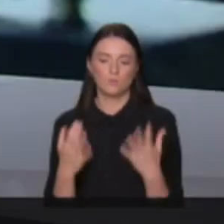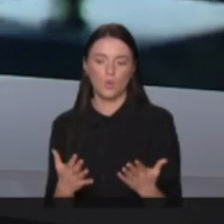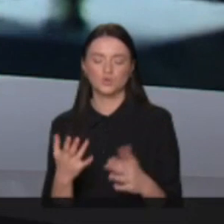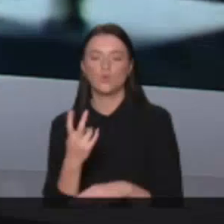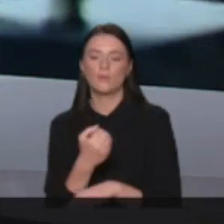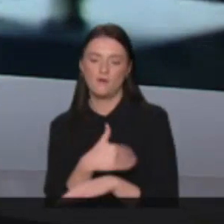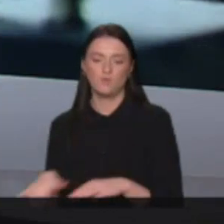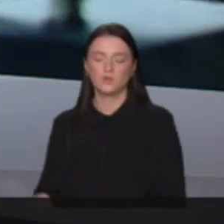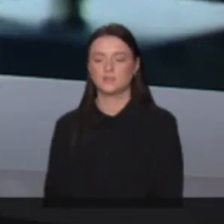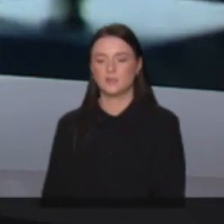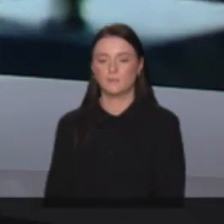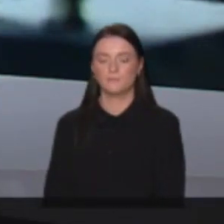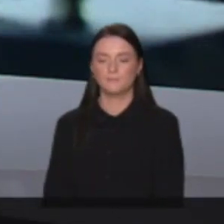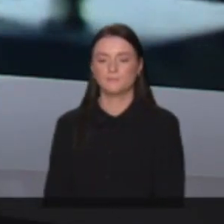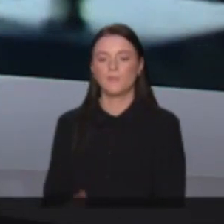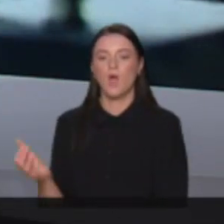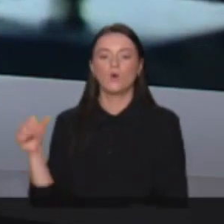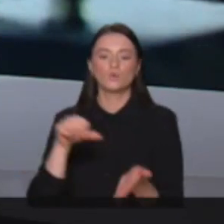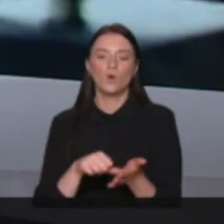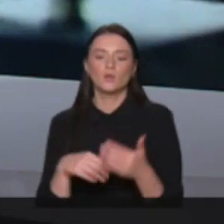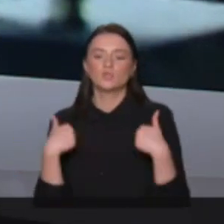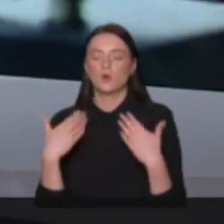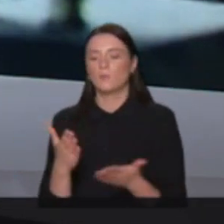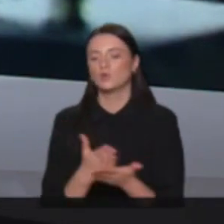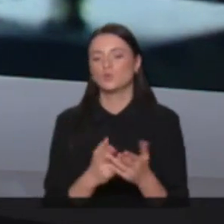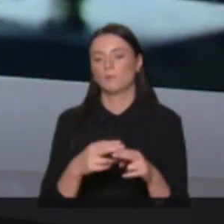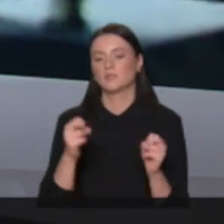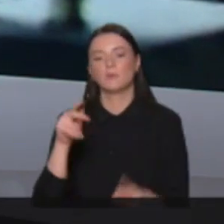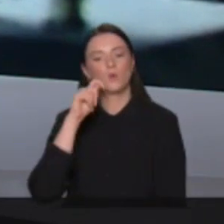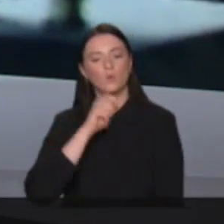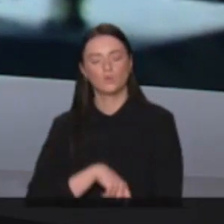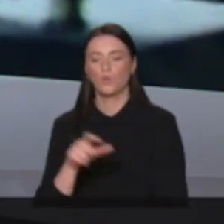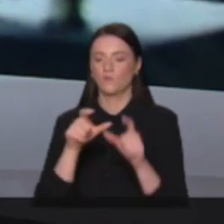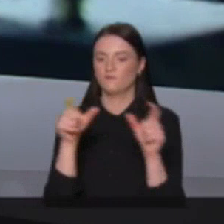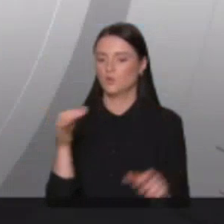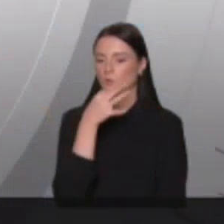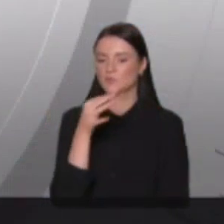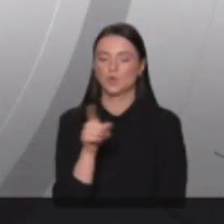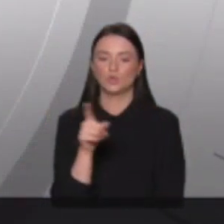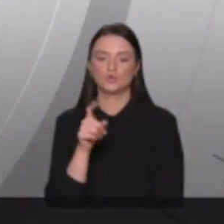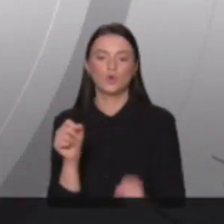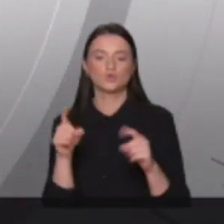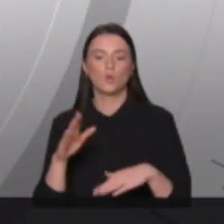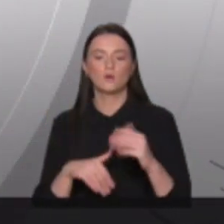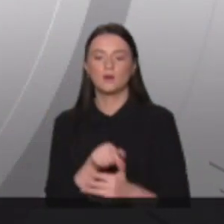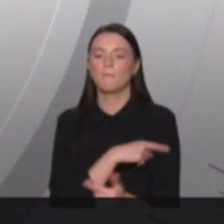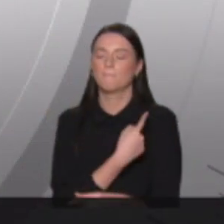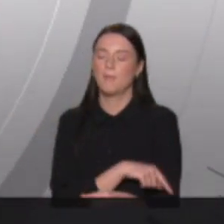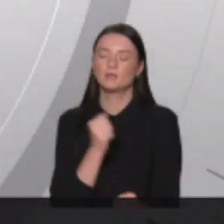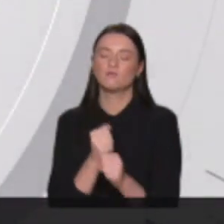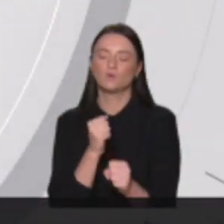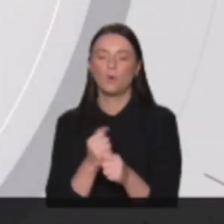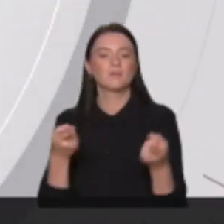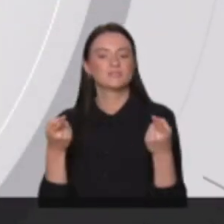вулиці. Доєдналася до привітання Служби безпеки України. Відомстві зазначили, що золоті руки медиків творять справжні